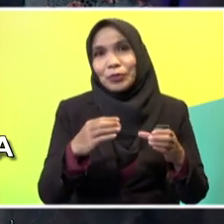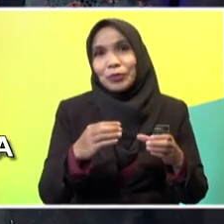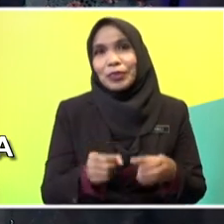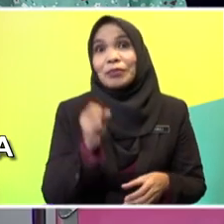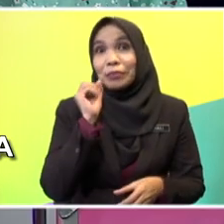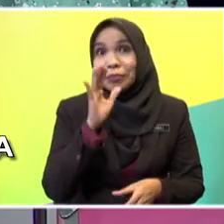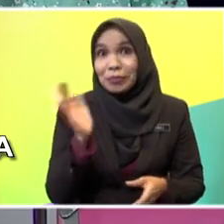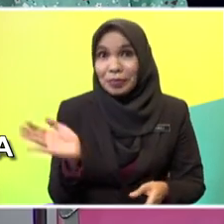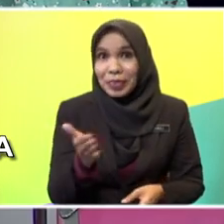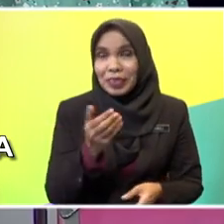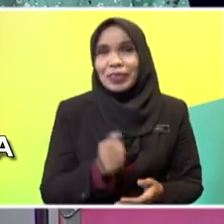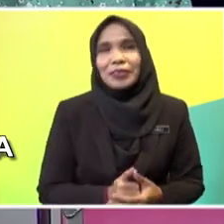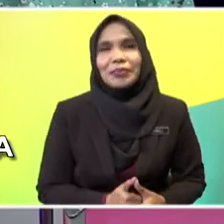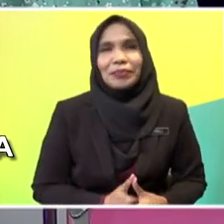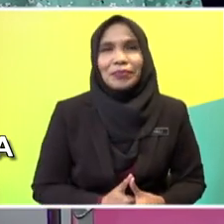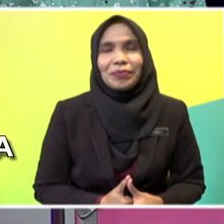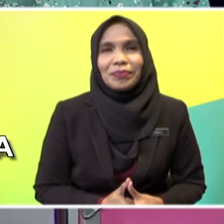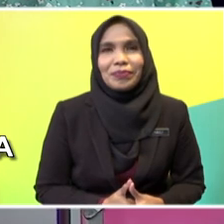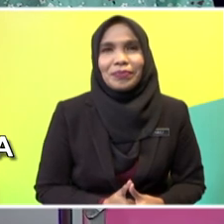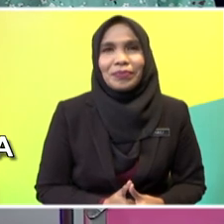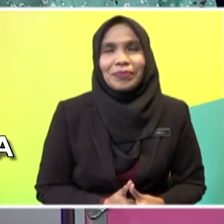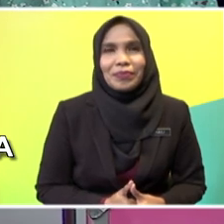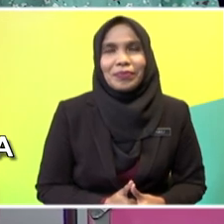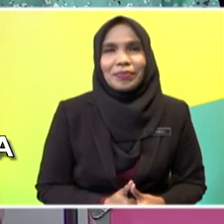Saya ingat salah tadi.